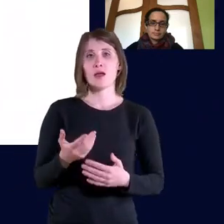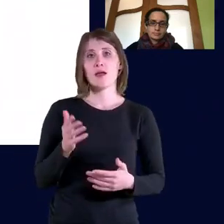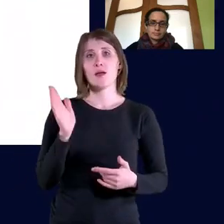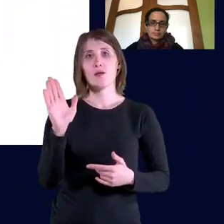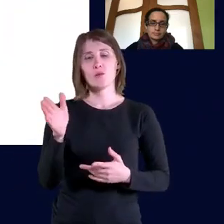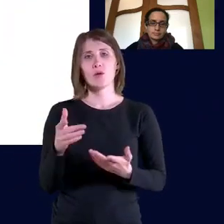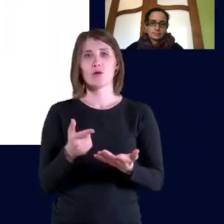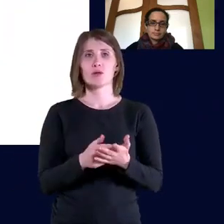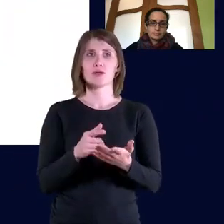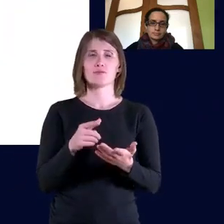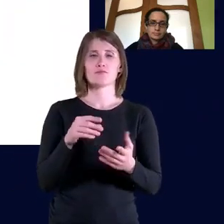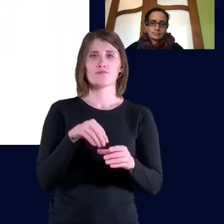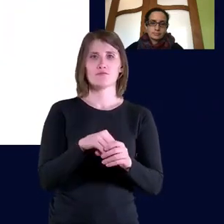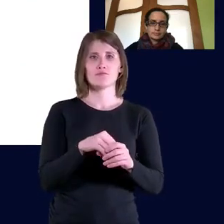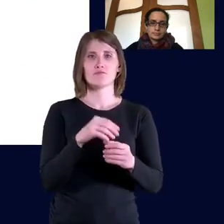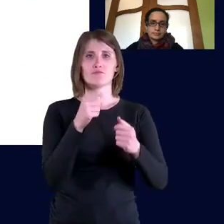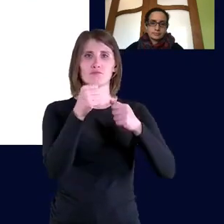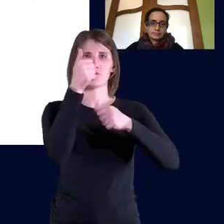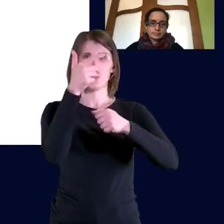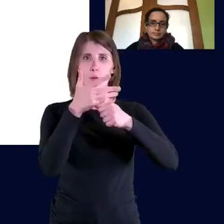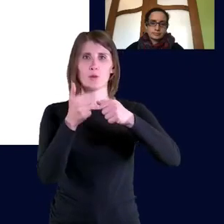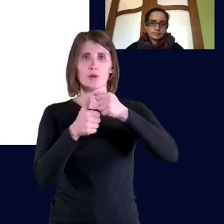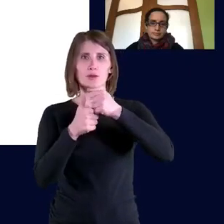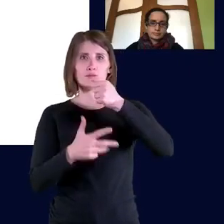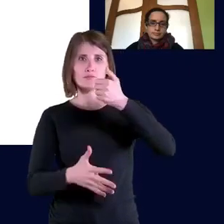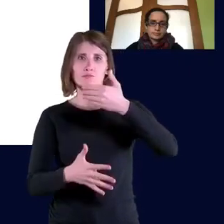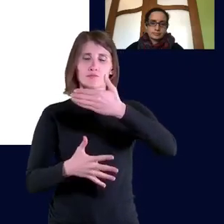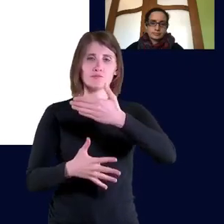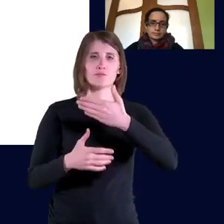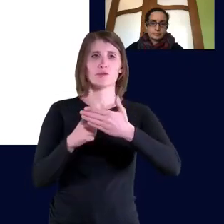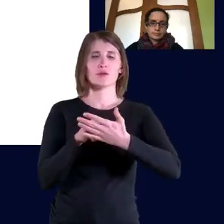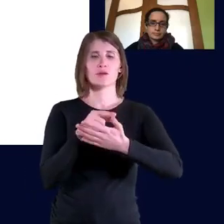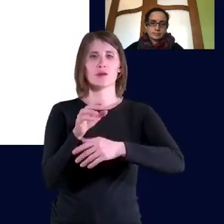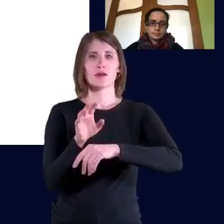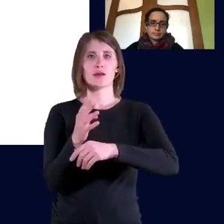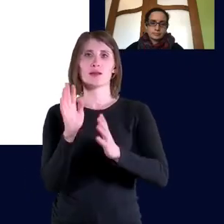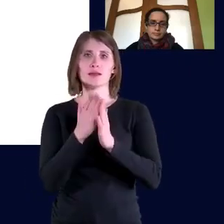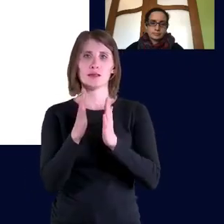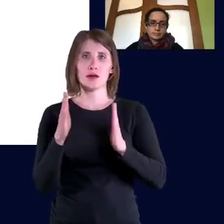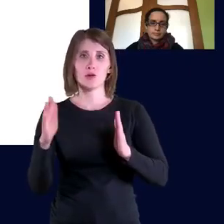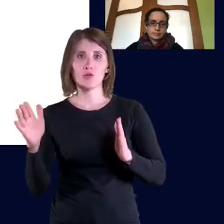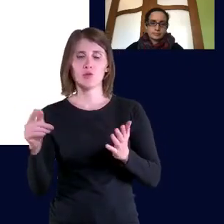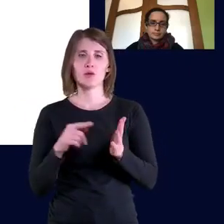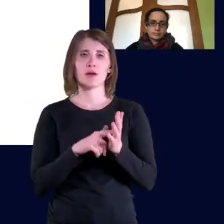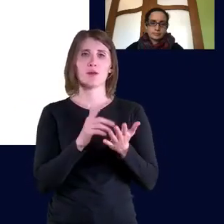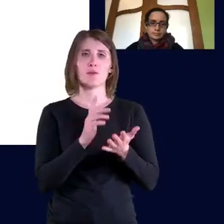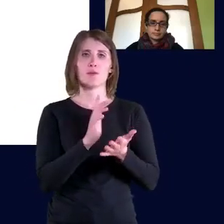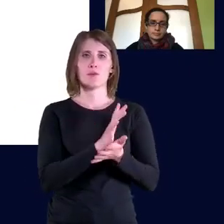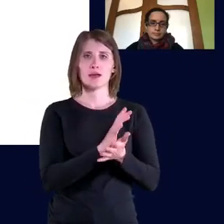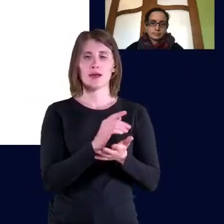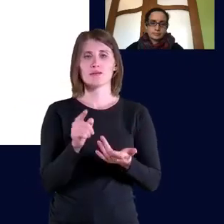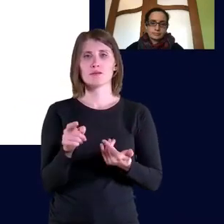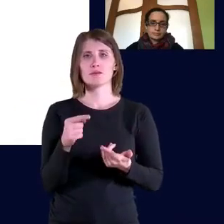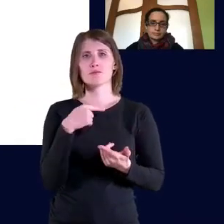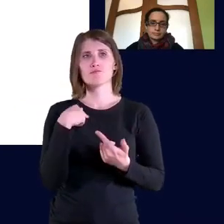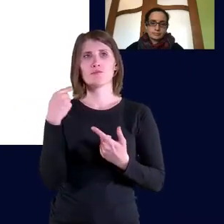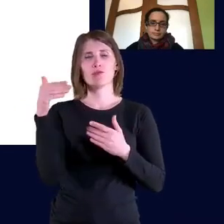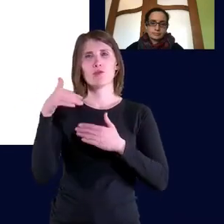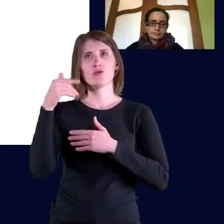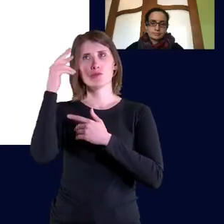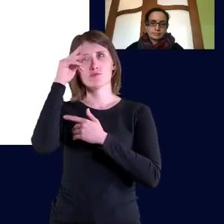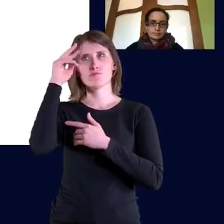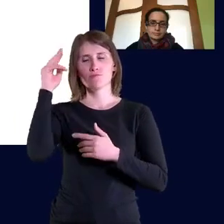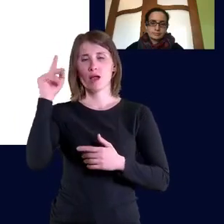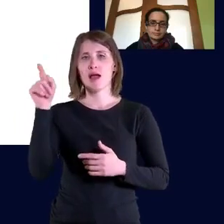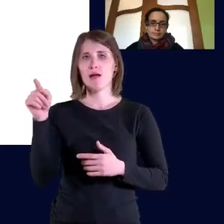literatury z kontekstu danej publikacji możemy wywnioskować Do jakich treści ta grafika